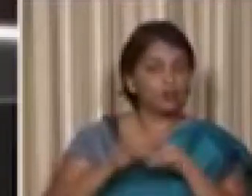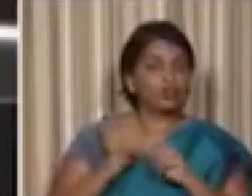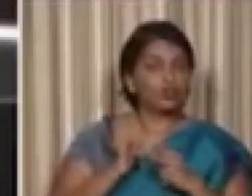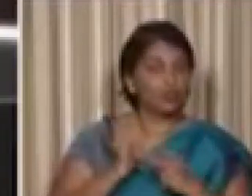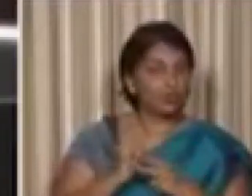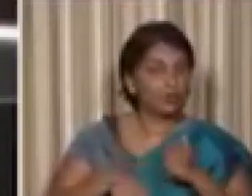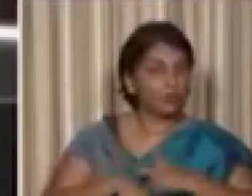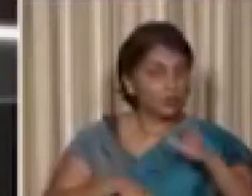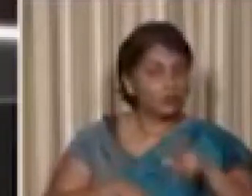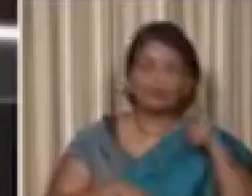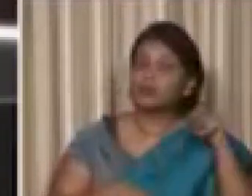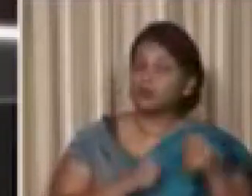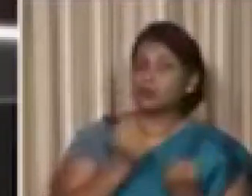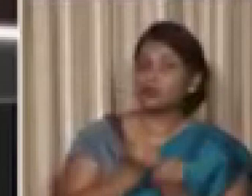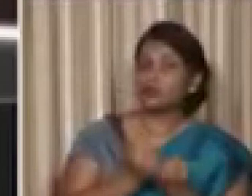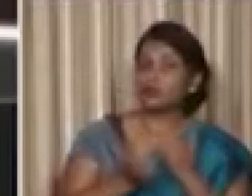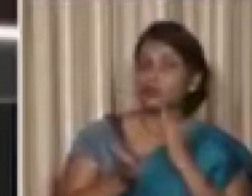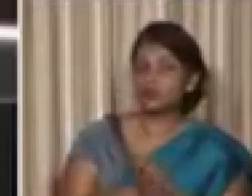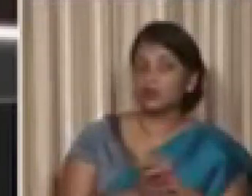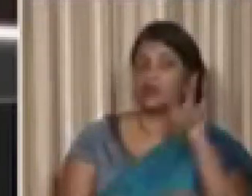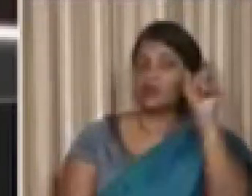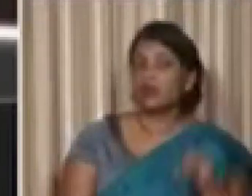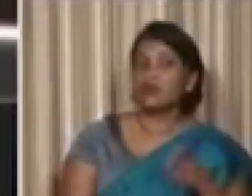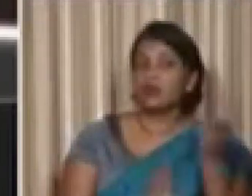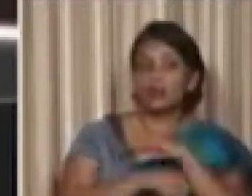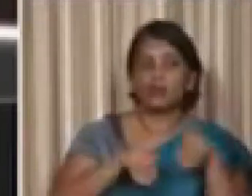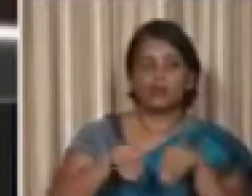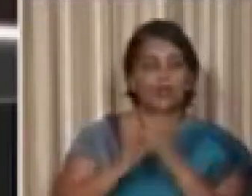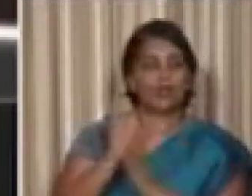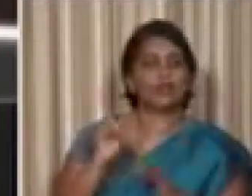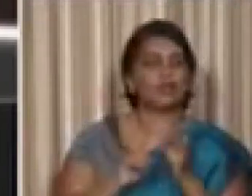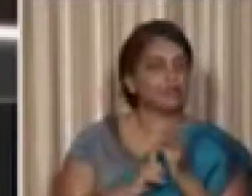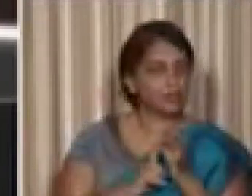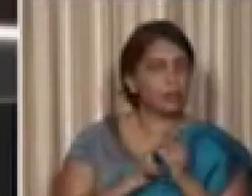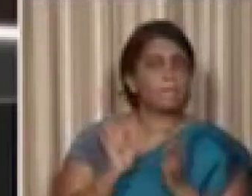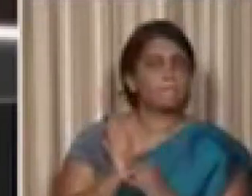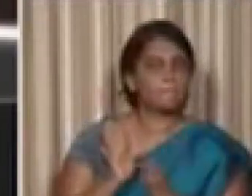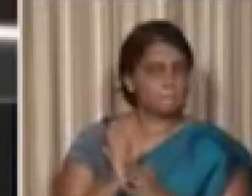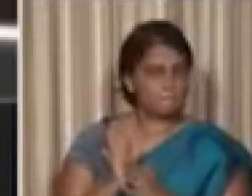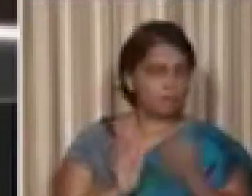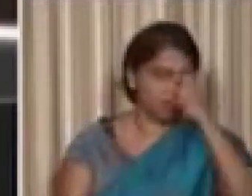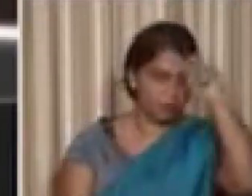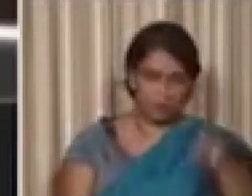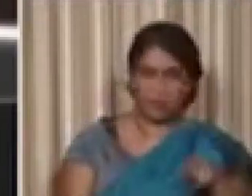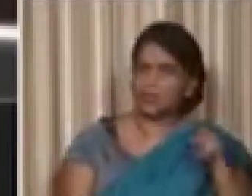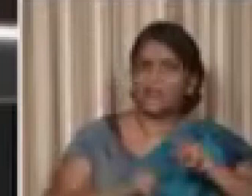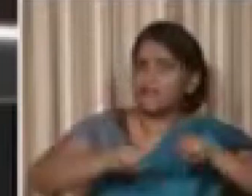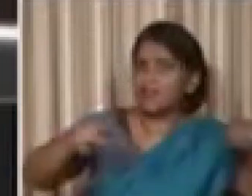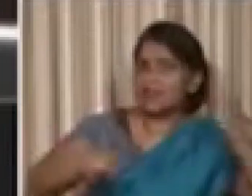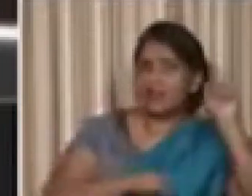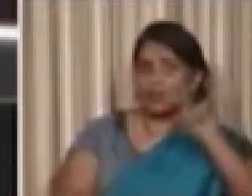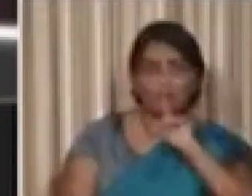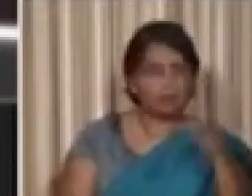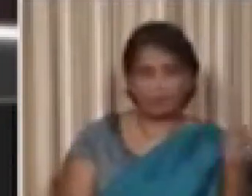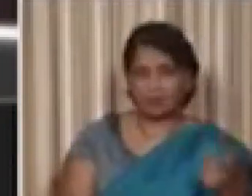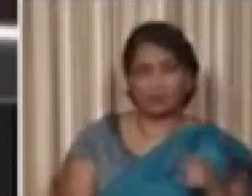කරන වෙලාවේ එතුමාට උදව් කරපු කෙනා වශයෙන් දාලා තියෙන්නේ හිටපු කෘෂිකර්ම ඇමති බහින්දානන්ද මහත්මයා. වෙන කිසි කෙනෙකුට සඳහන් කළා නැහැ.